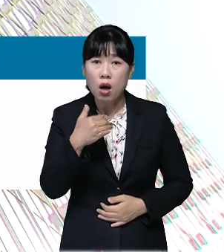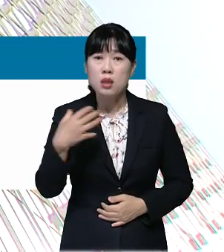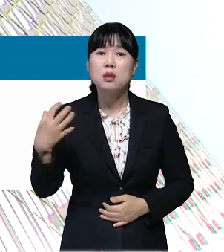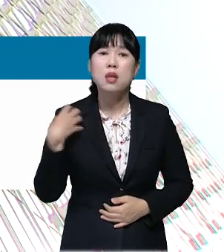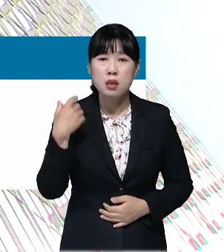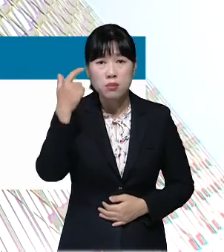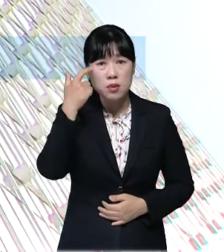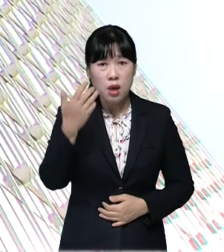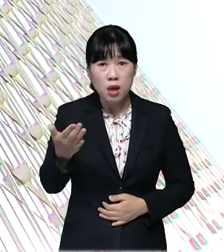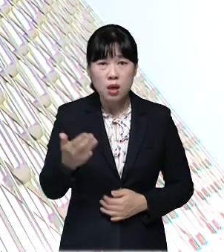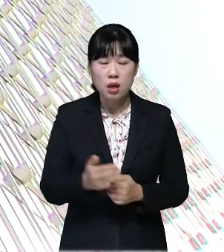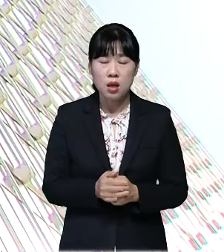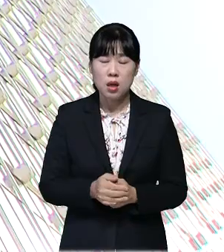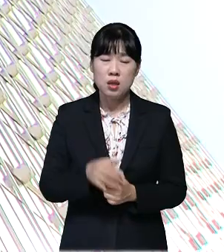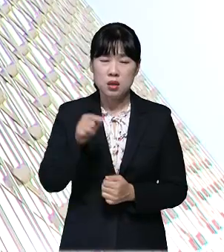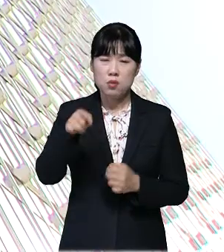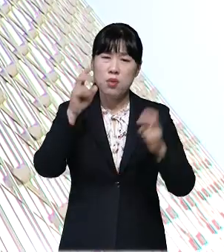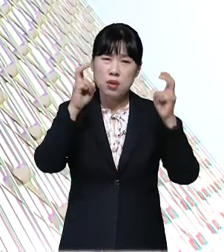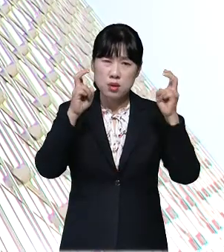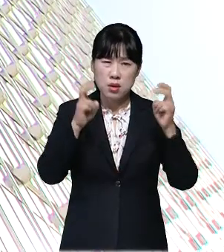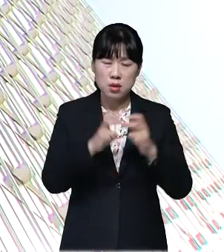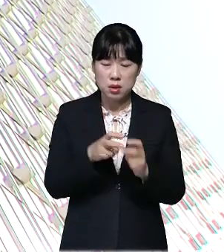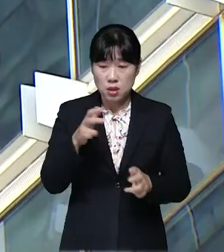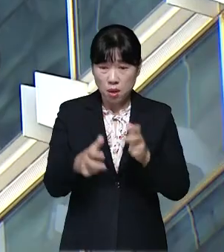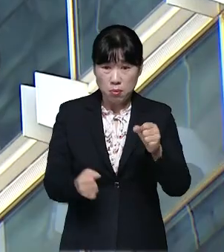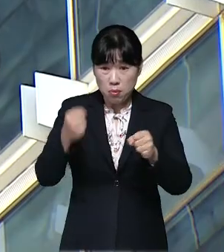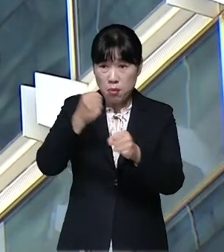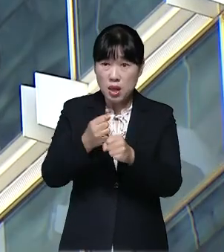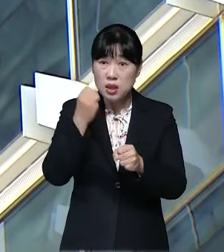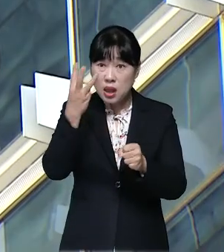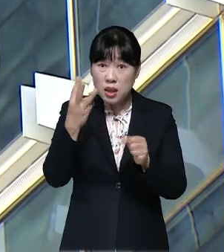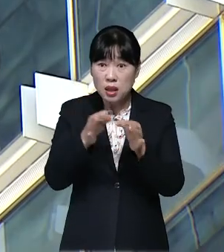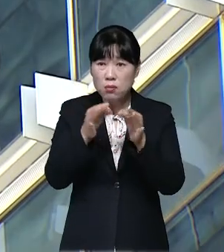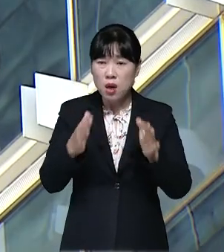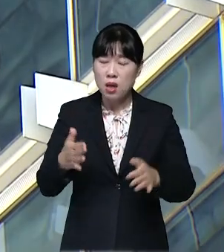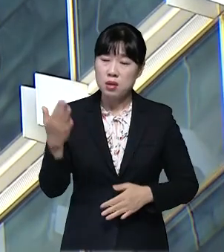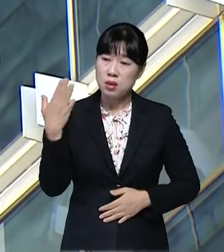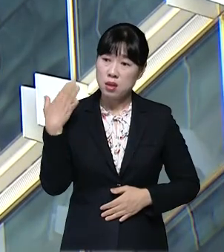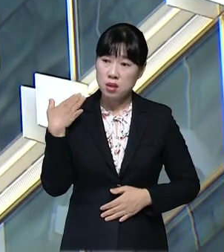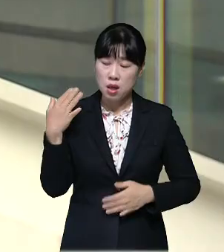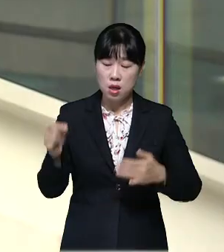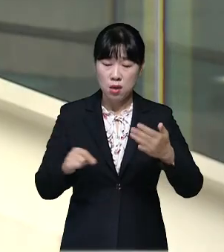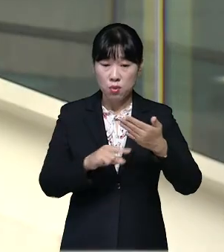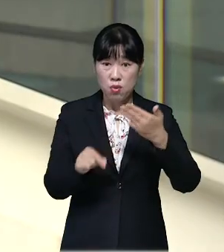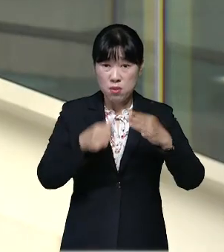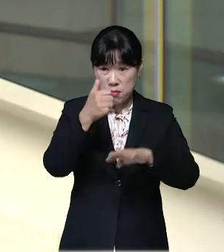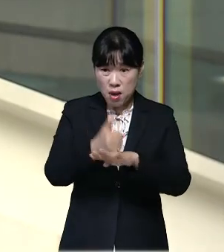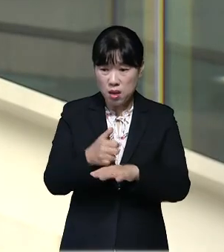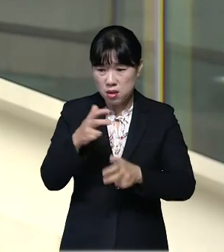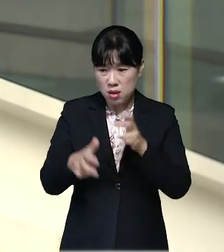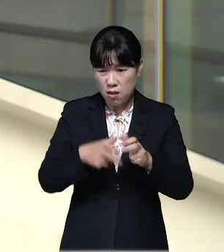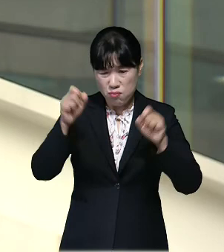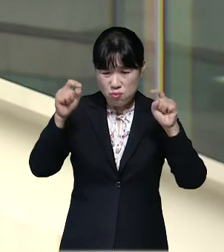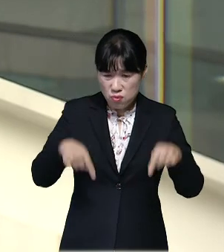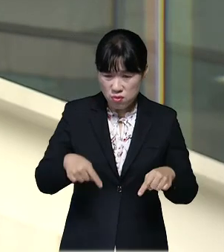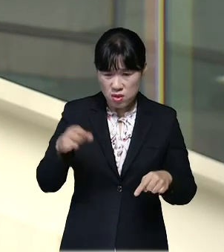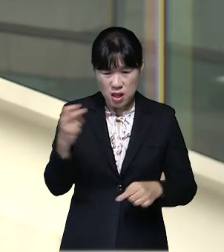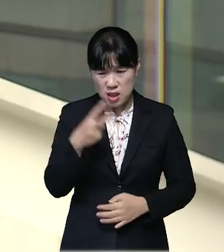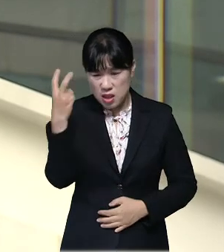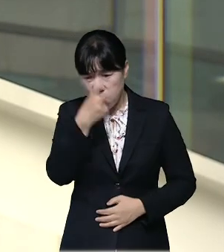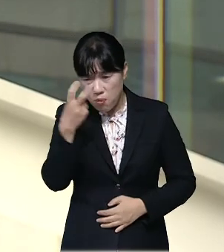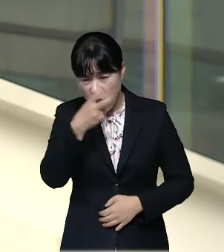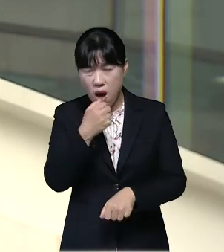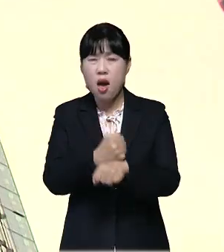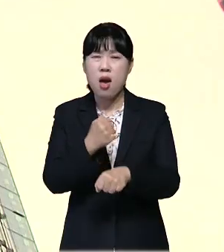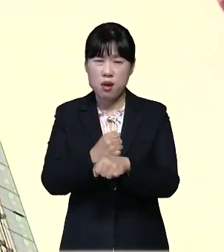것인가는. 미래셋은 사업 재개 석 달 만인 지난달 말 또다시 사업 백지화를 포함한 전면 재검토에